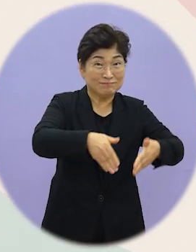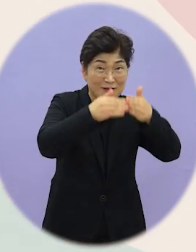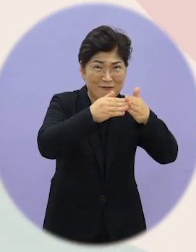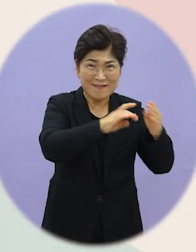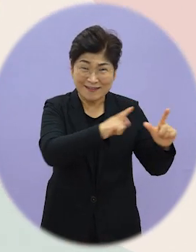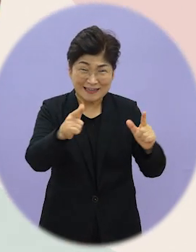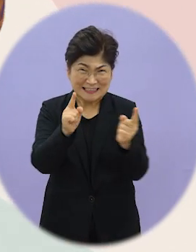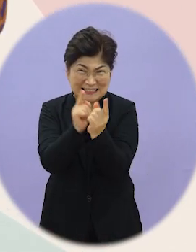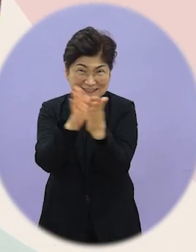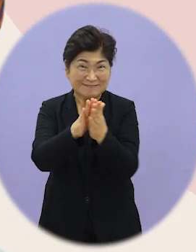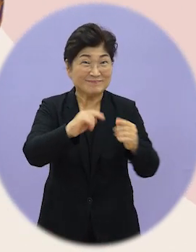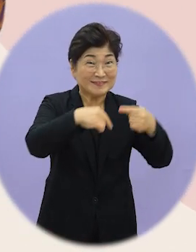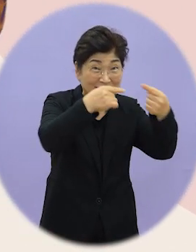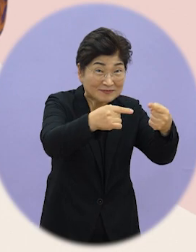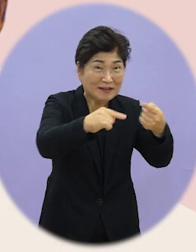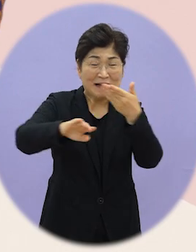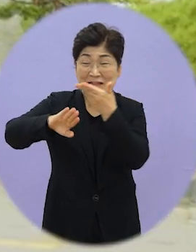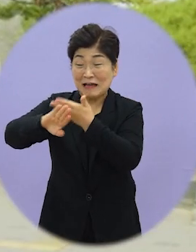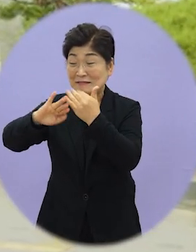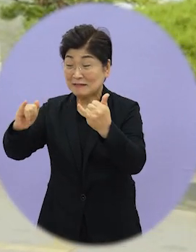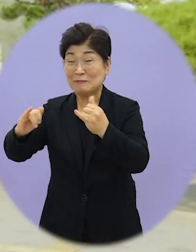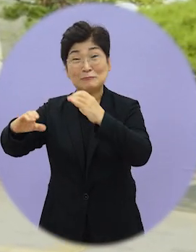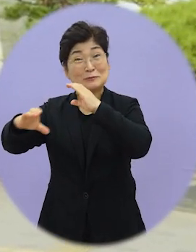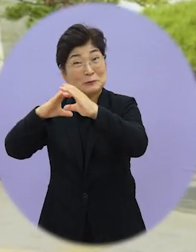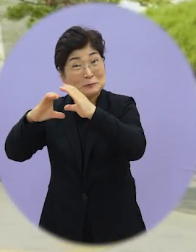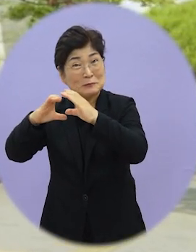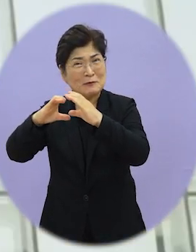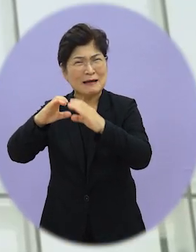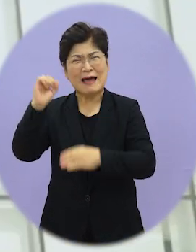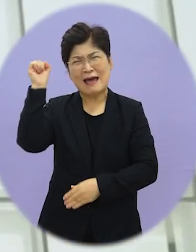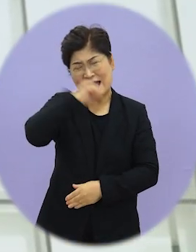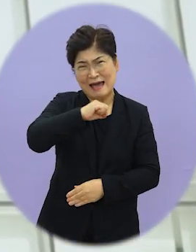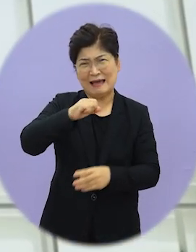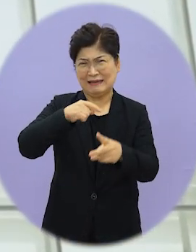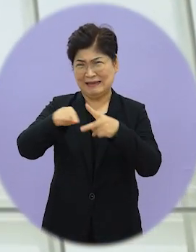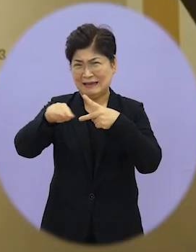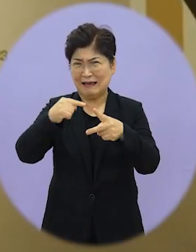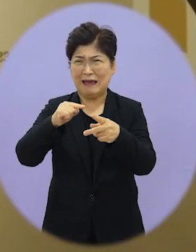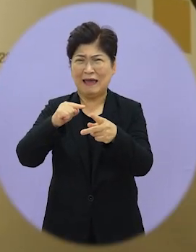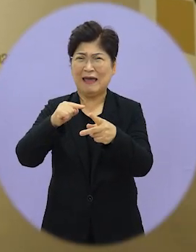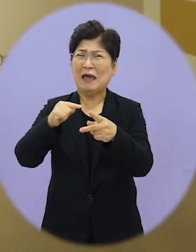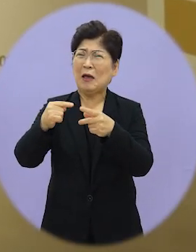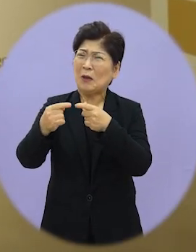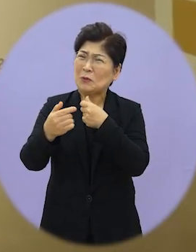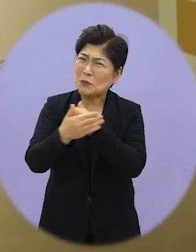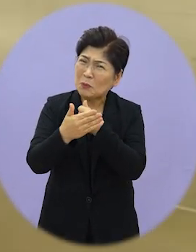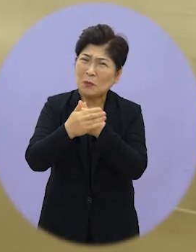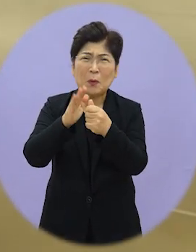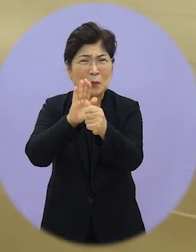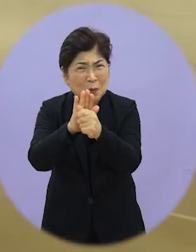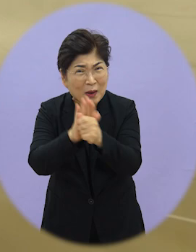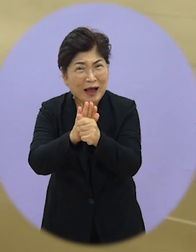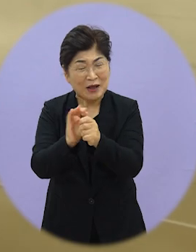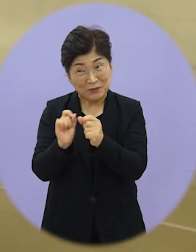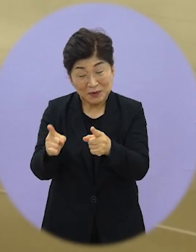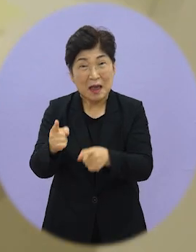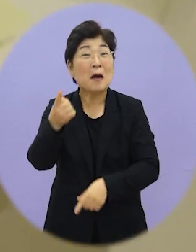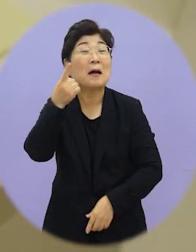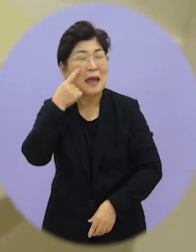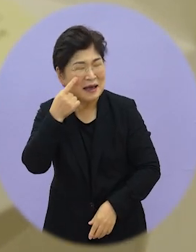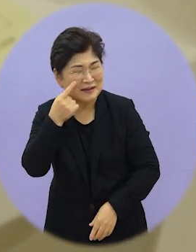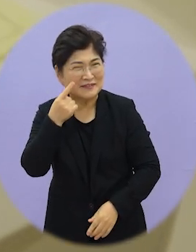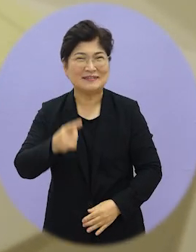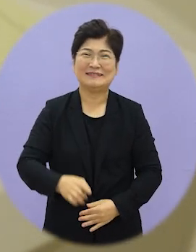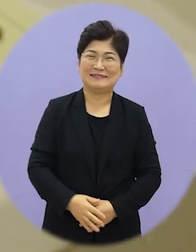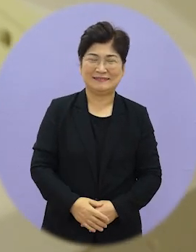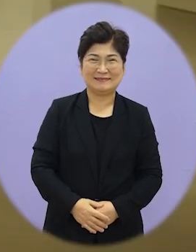마중합니다, 당신을이 전시 중인데요. 드로잉, 사운드, 그리고 설치를 비롯한 다양한 전시 속에서 이루어지는 참여형 퍼포먼스를